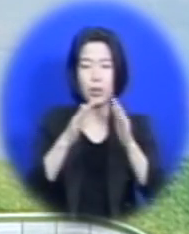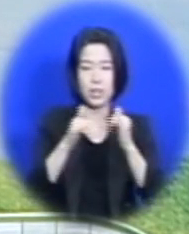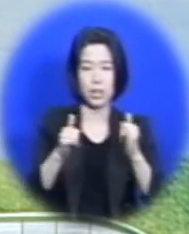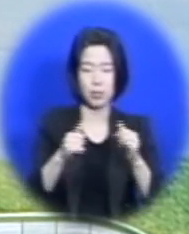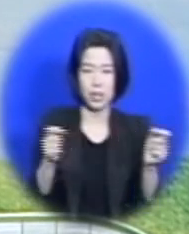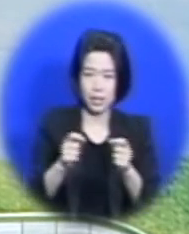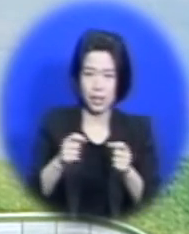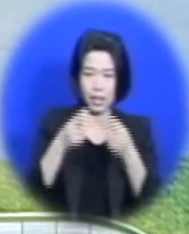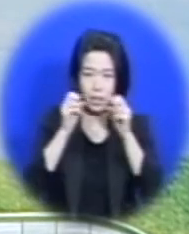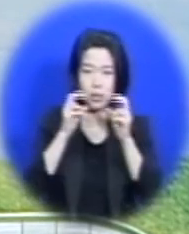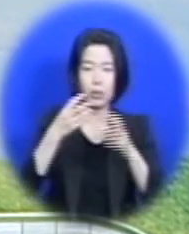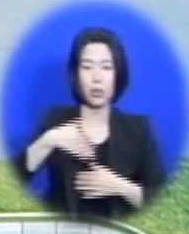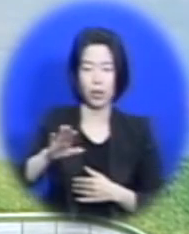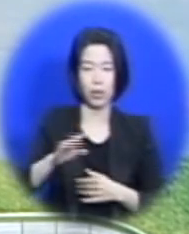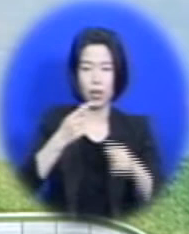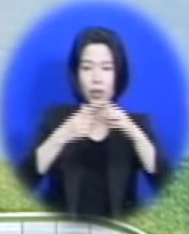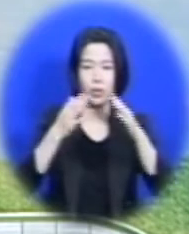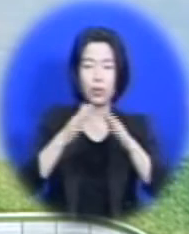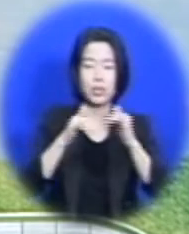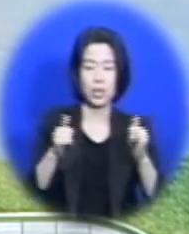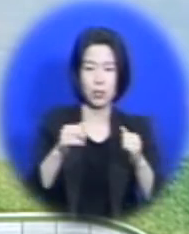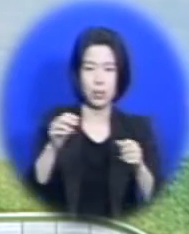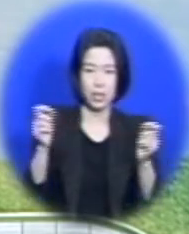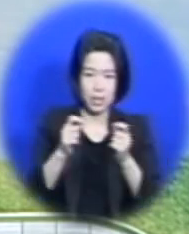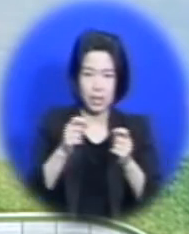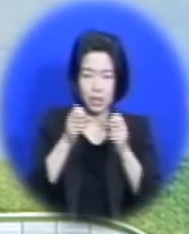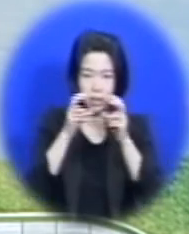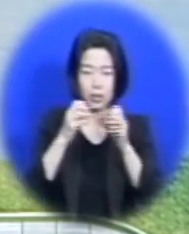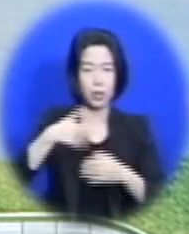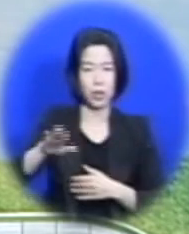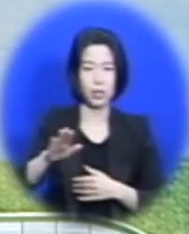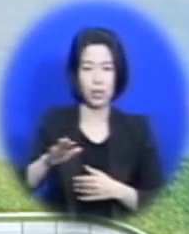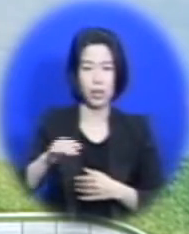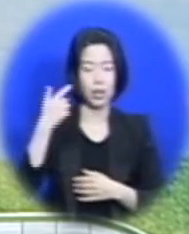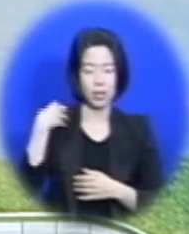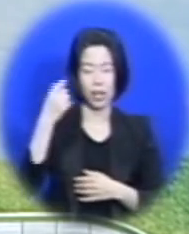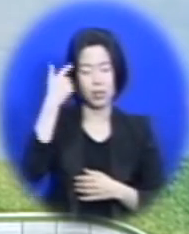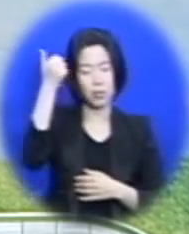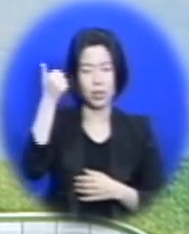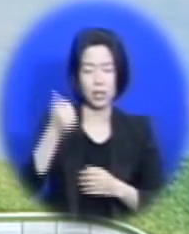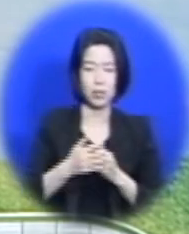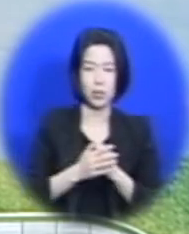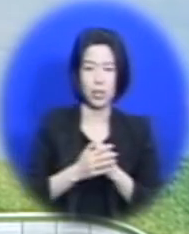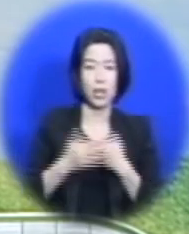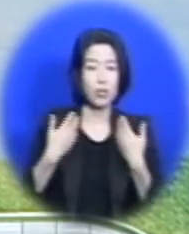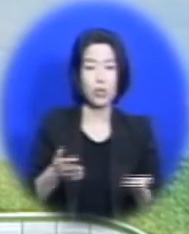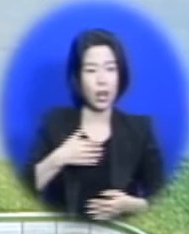때입니다. 교우들은 단기 선교를 떠나는데 담임 목사가 휴가를 가? 하나님이 화가